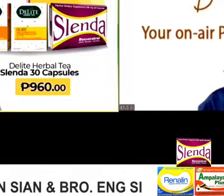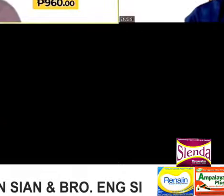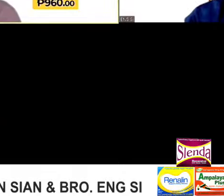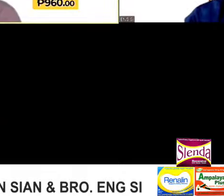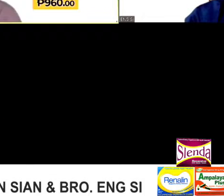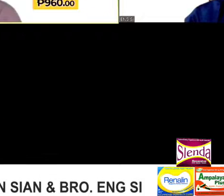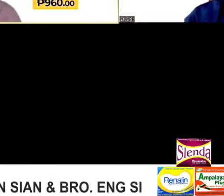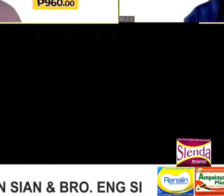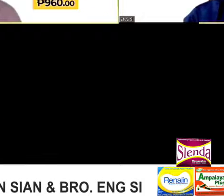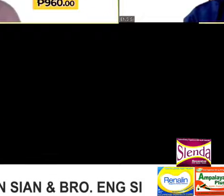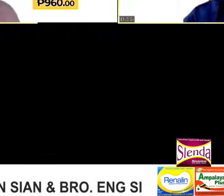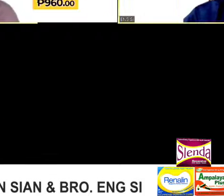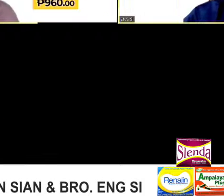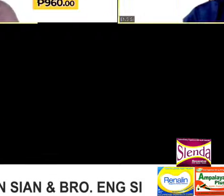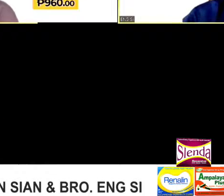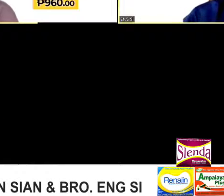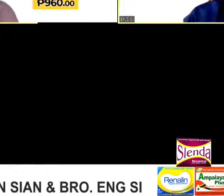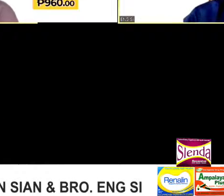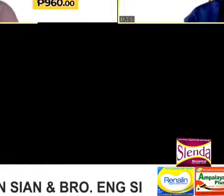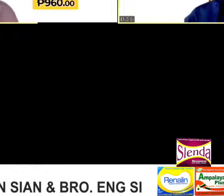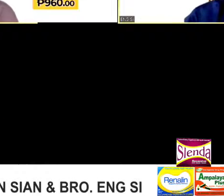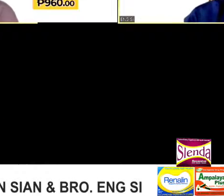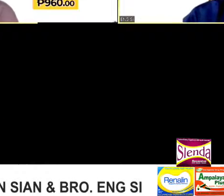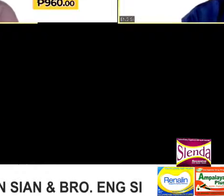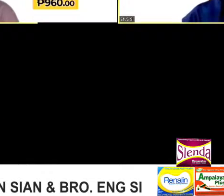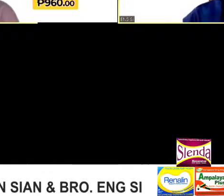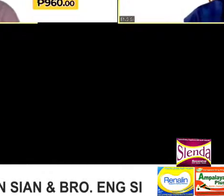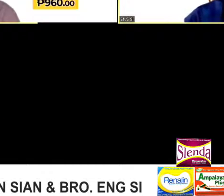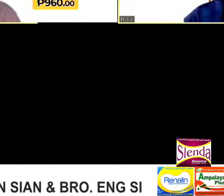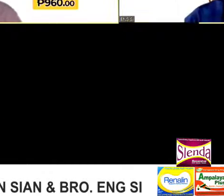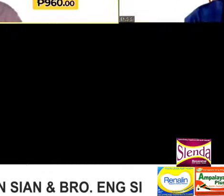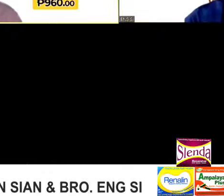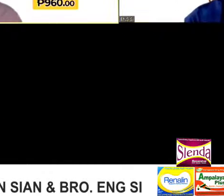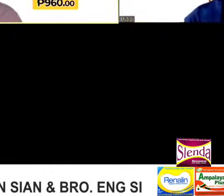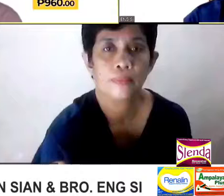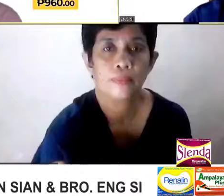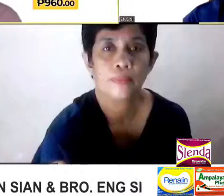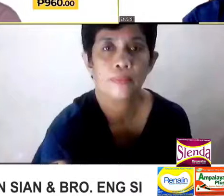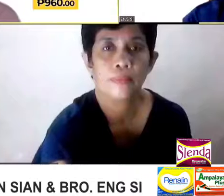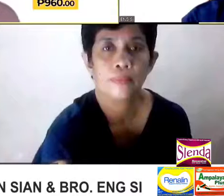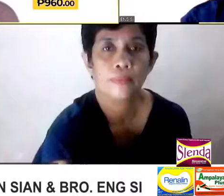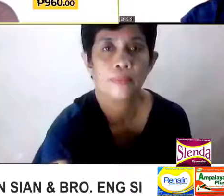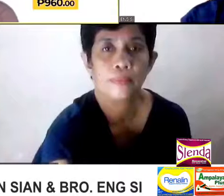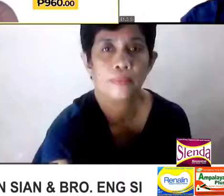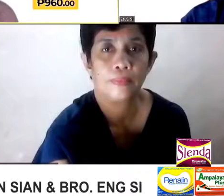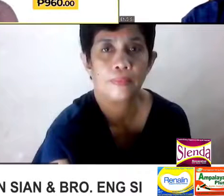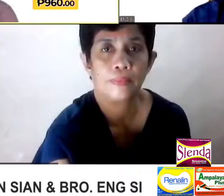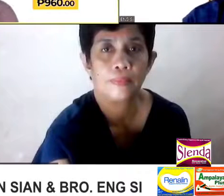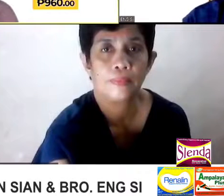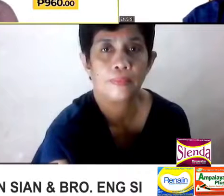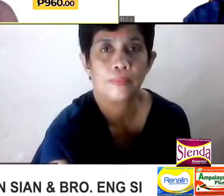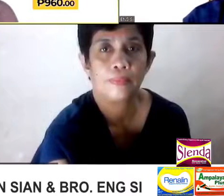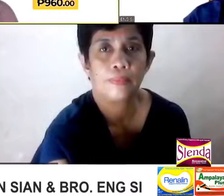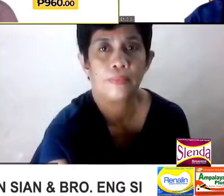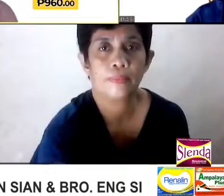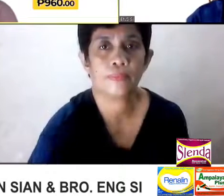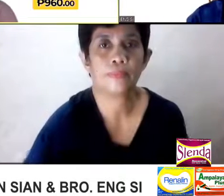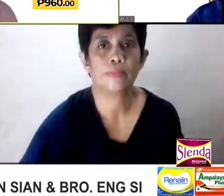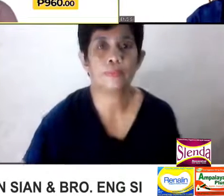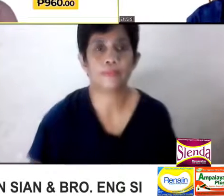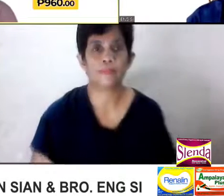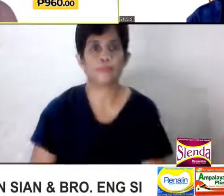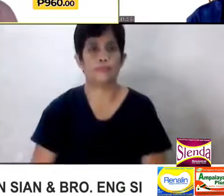smell. Some people remember the food that they prepare. Oh, okay. Oh. Some people